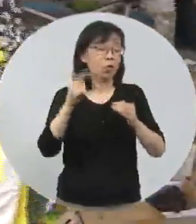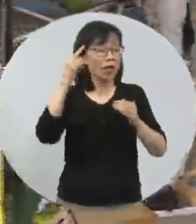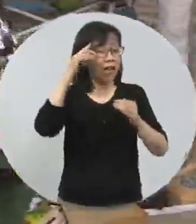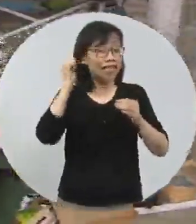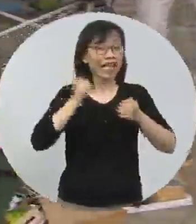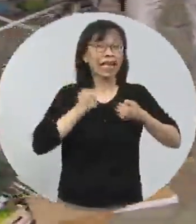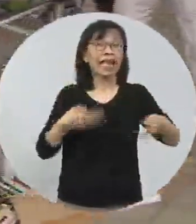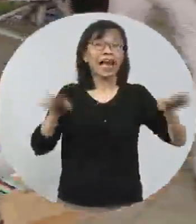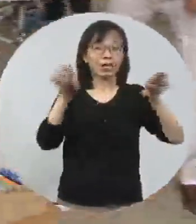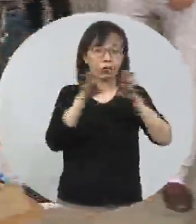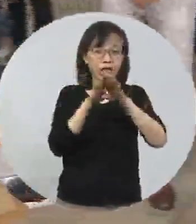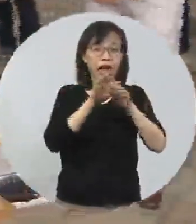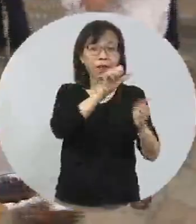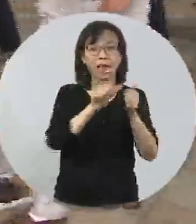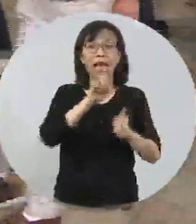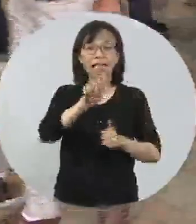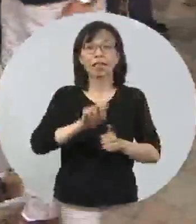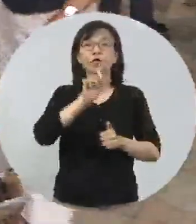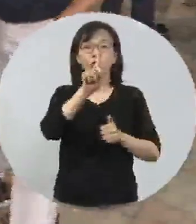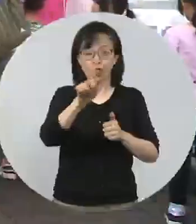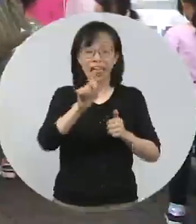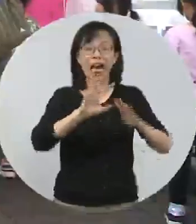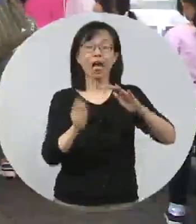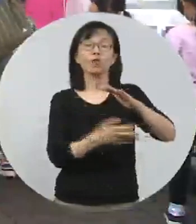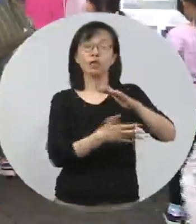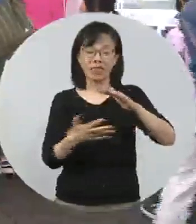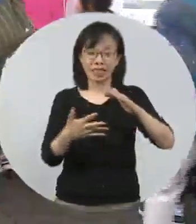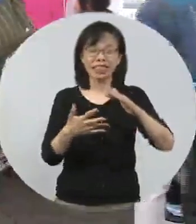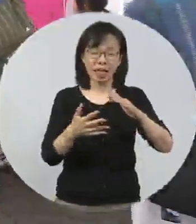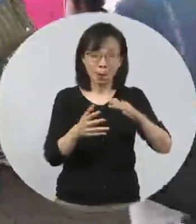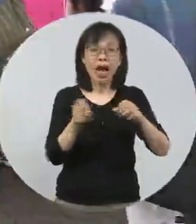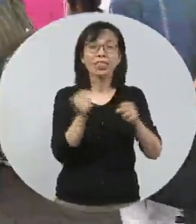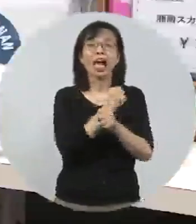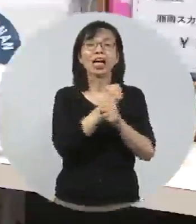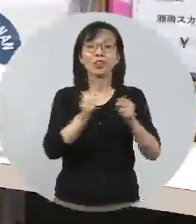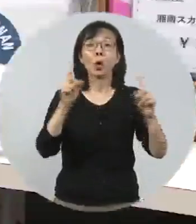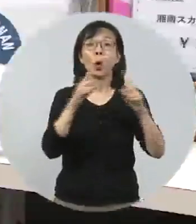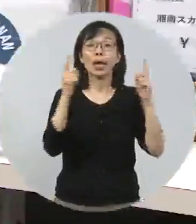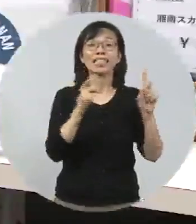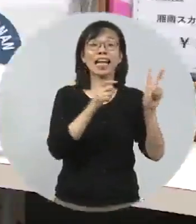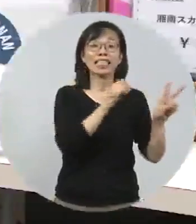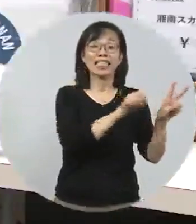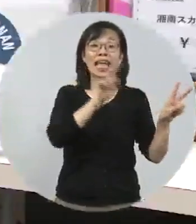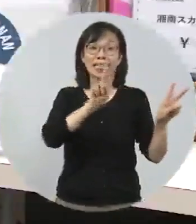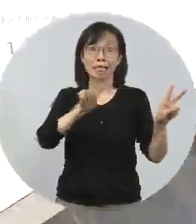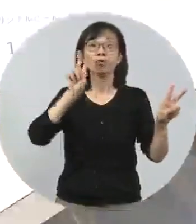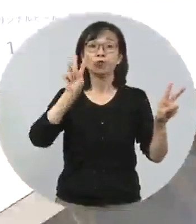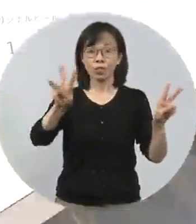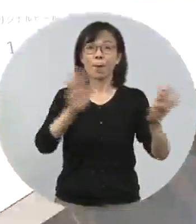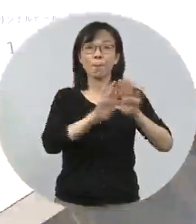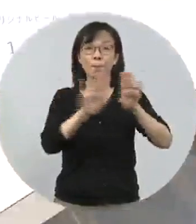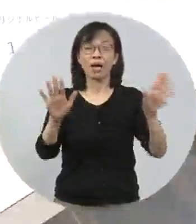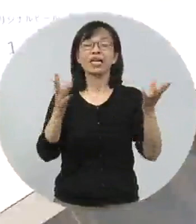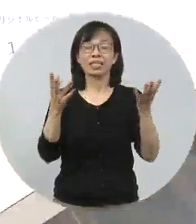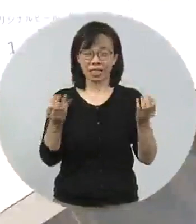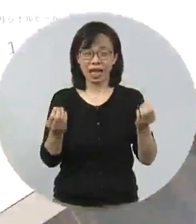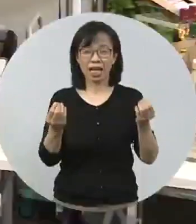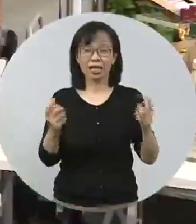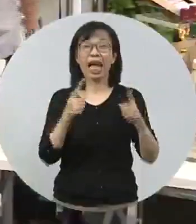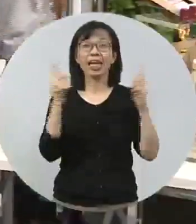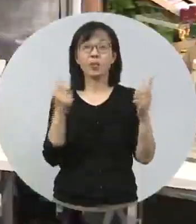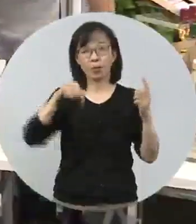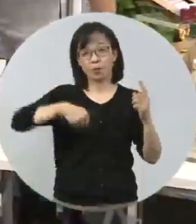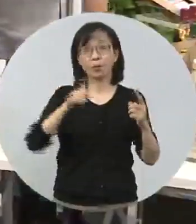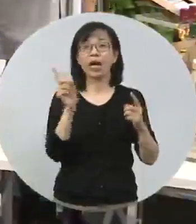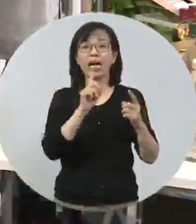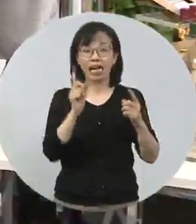第21回藤沢産業フェスタ2023が開催されました。このイベントは市の